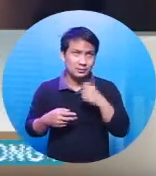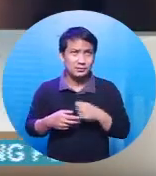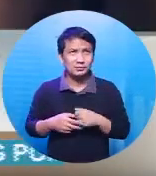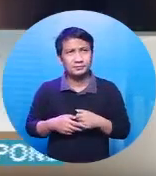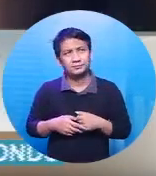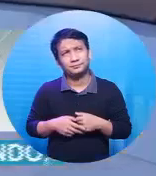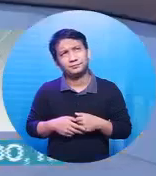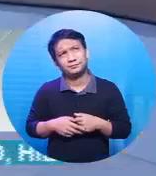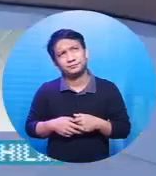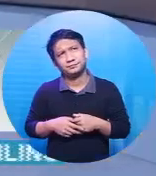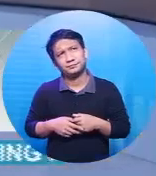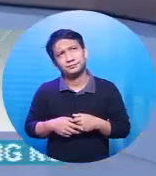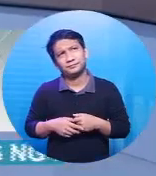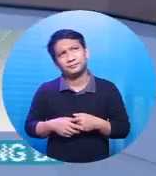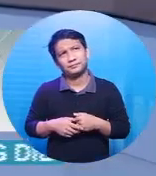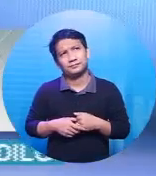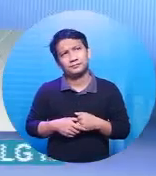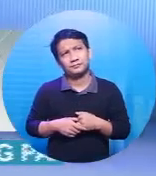Direk.